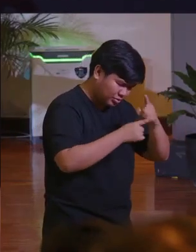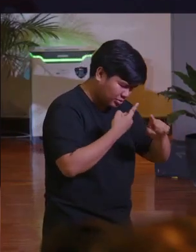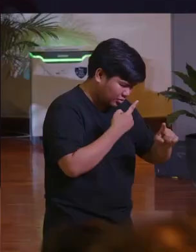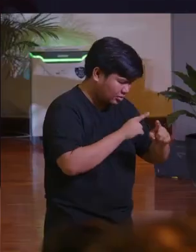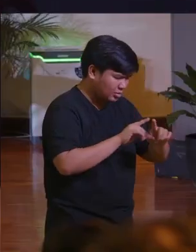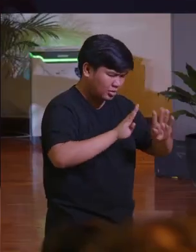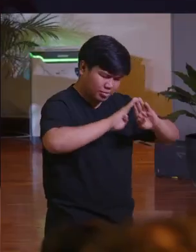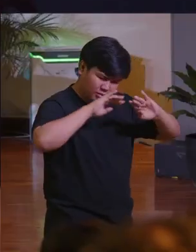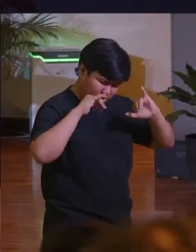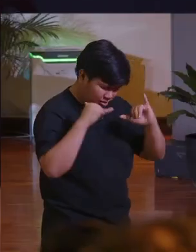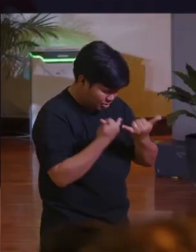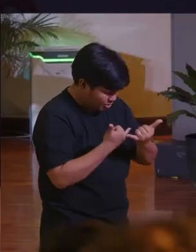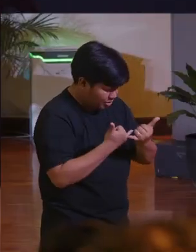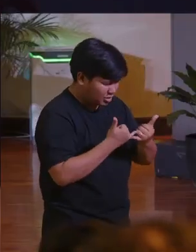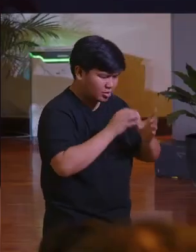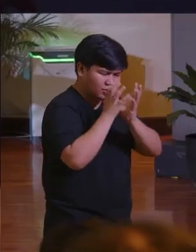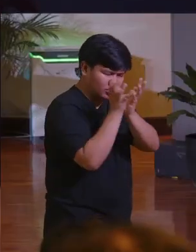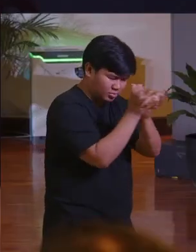kabarangay,